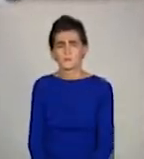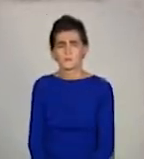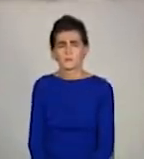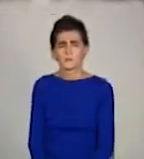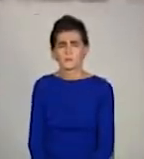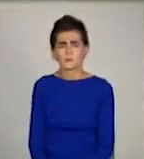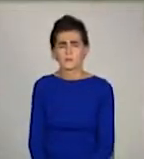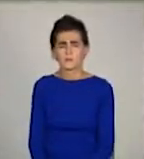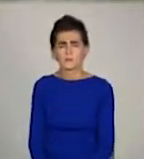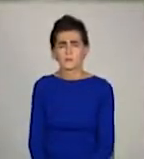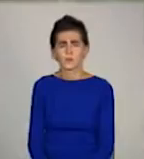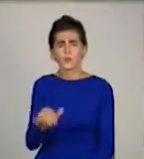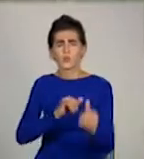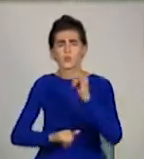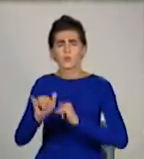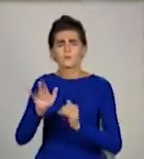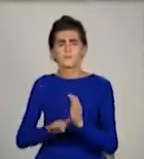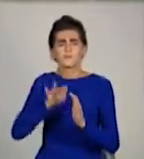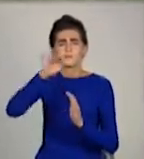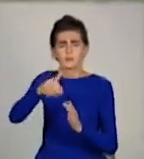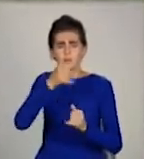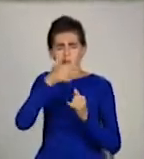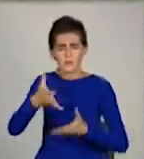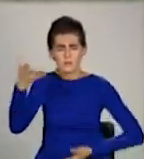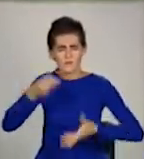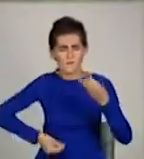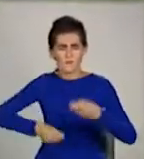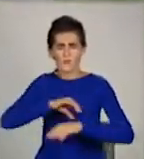можу. За дерево беруся.